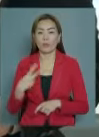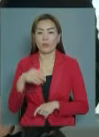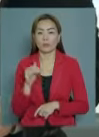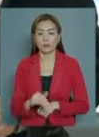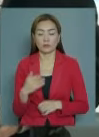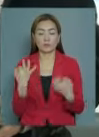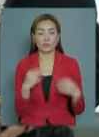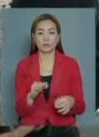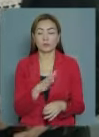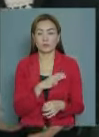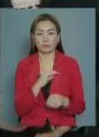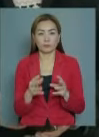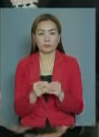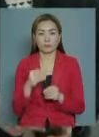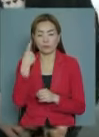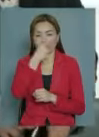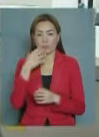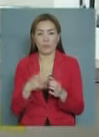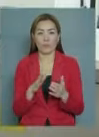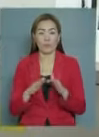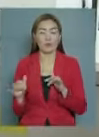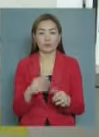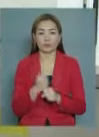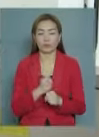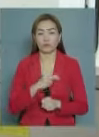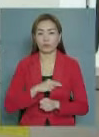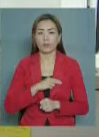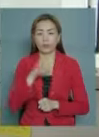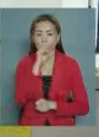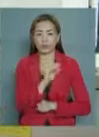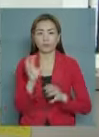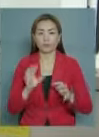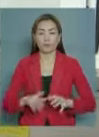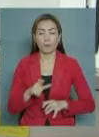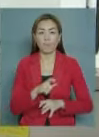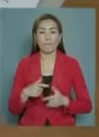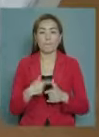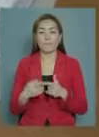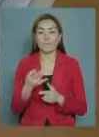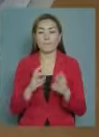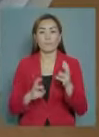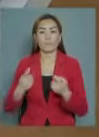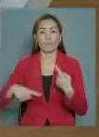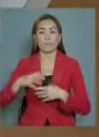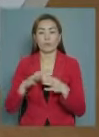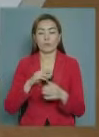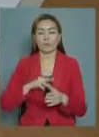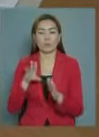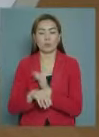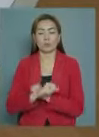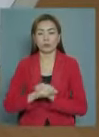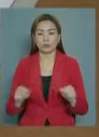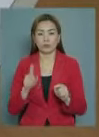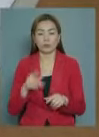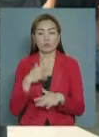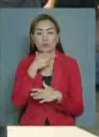мыңға жуық рұқсатнама берілген. Олар жеке тұлғалардың үй шаруашылығында ғана қызмет атқарады. Заңды тұлғаларға немесе мекемелер мен кәсіпорындарда жұмыс істей алмайды,